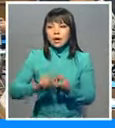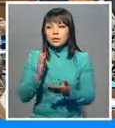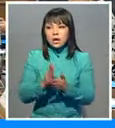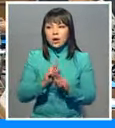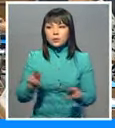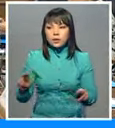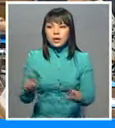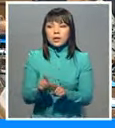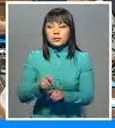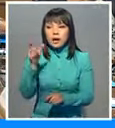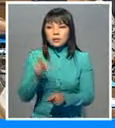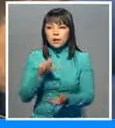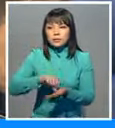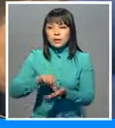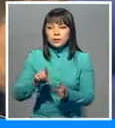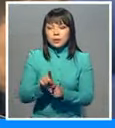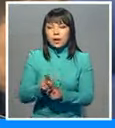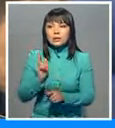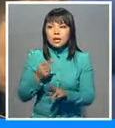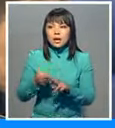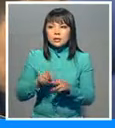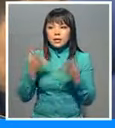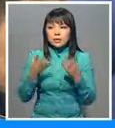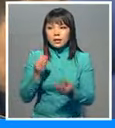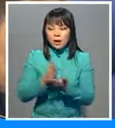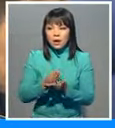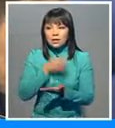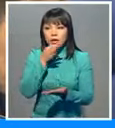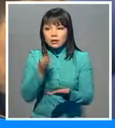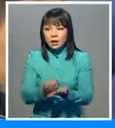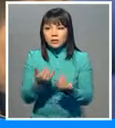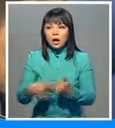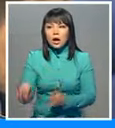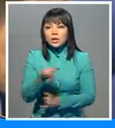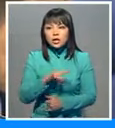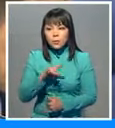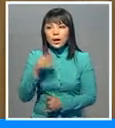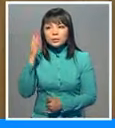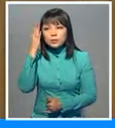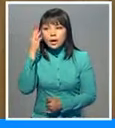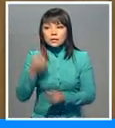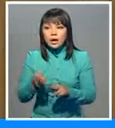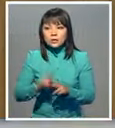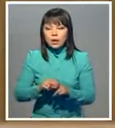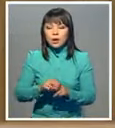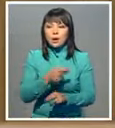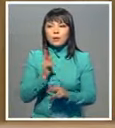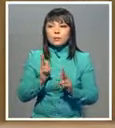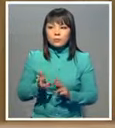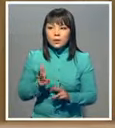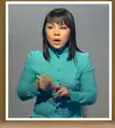қауымына байланысты екен сөзсіз. Сондай-ақ республикада бәсекеге қабілетті мұғалімдер корпусын